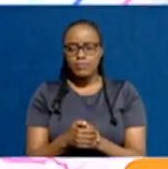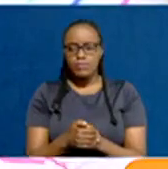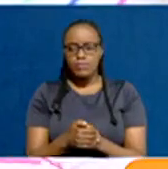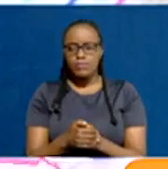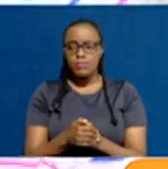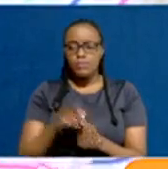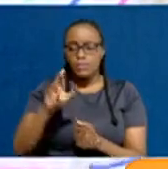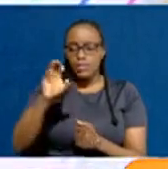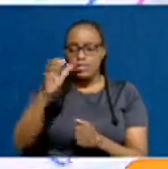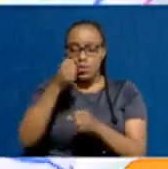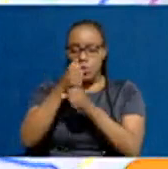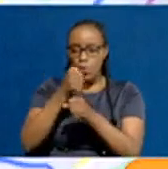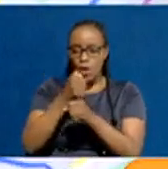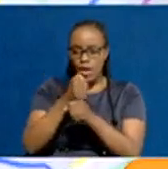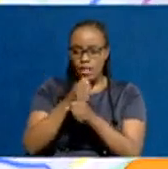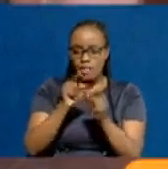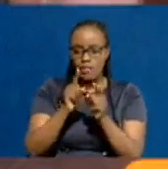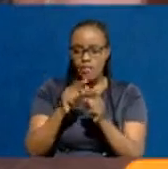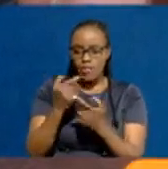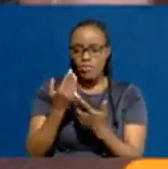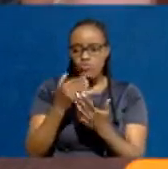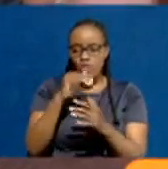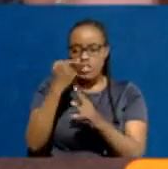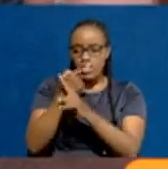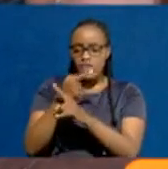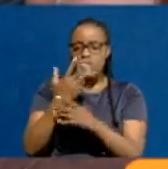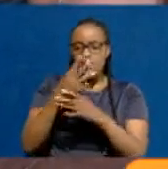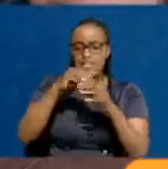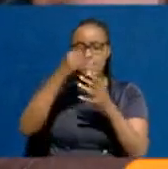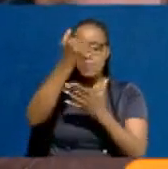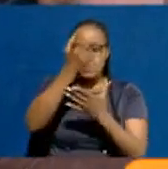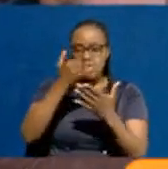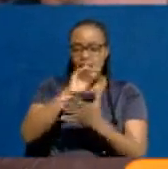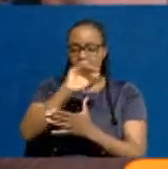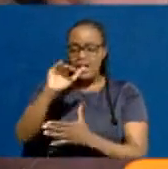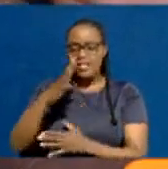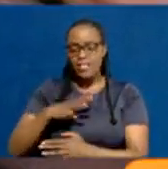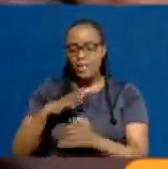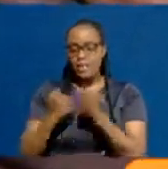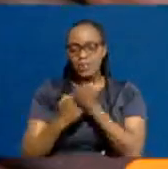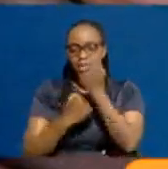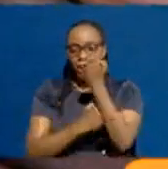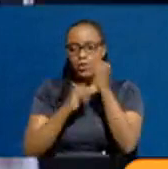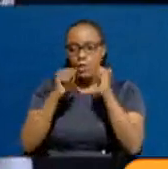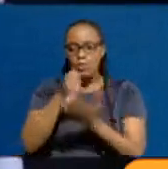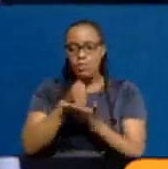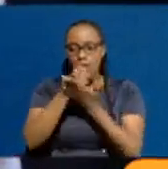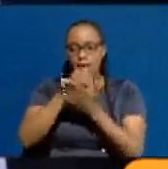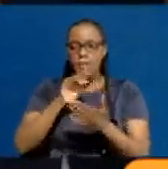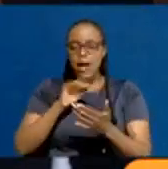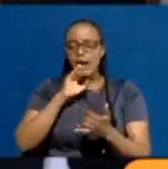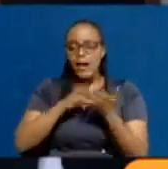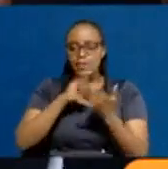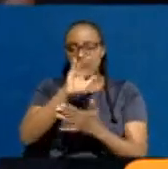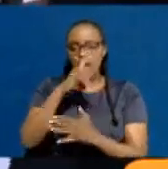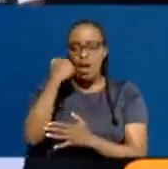Rachel, ambaye kwa sasa anafanya kibarua cha kurembesha makazi, yani interior design, anaomba wahisani kujitokeza ili kumsaidia mumewe huyo ambaye